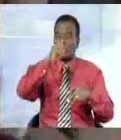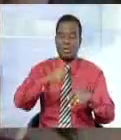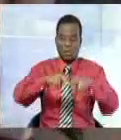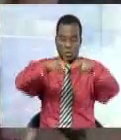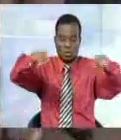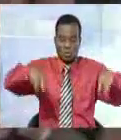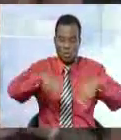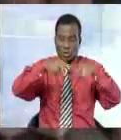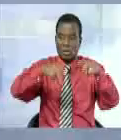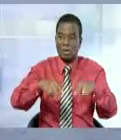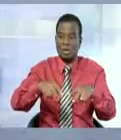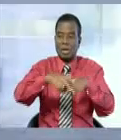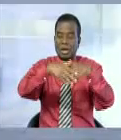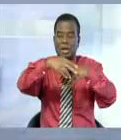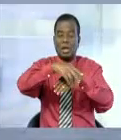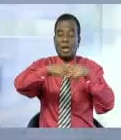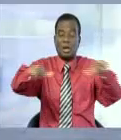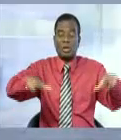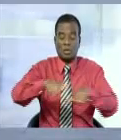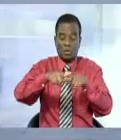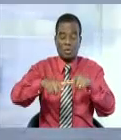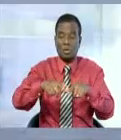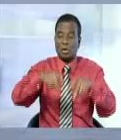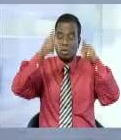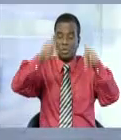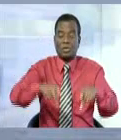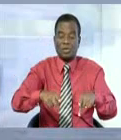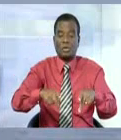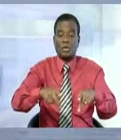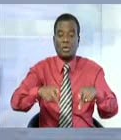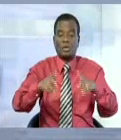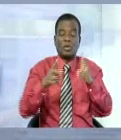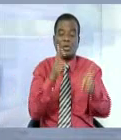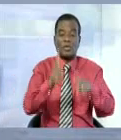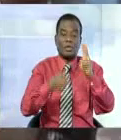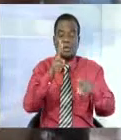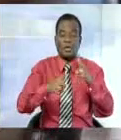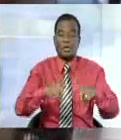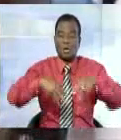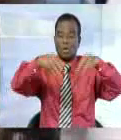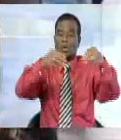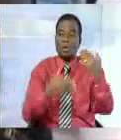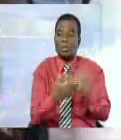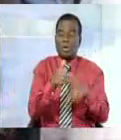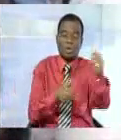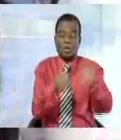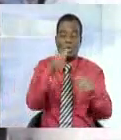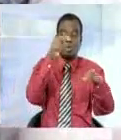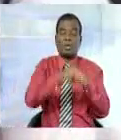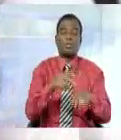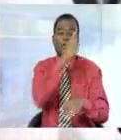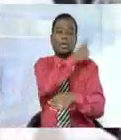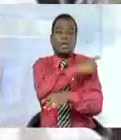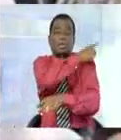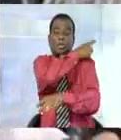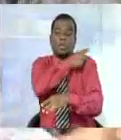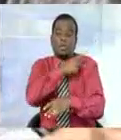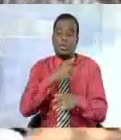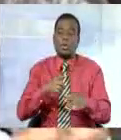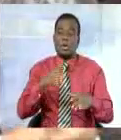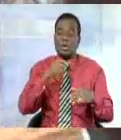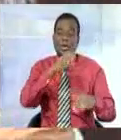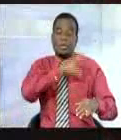Un site de contrôle simultané de personnes, de véhicules et de marchandises par les administrations des douanes, les forces de